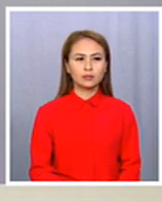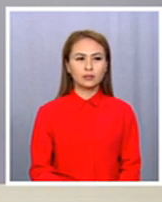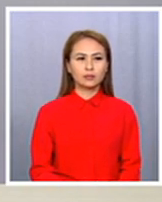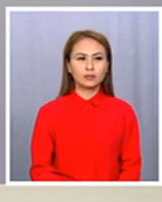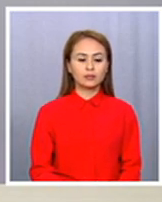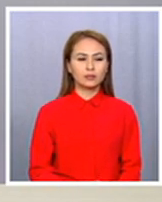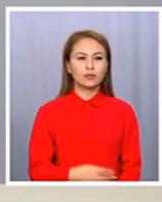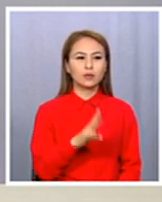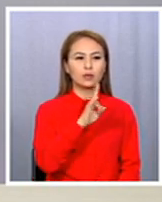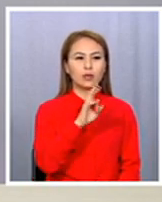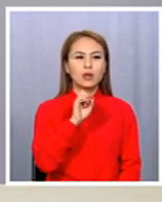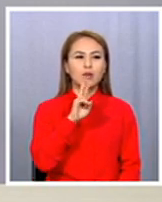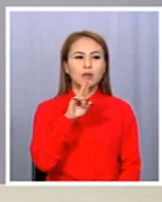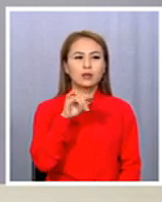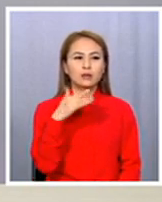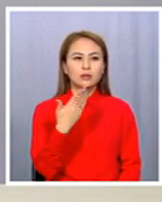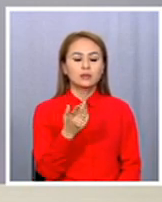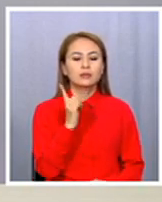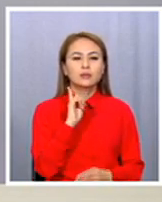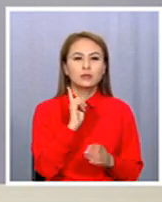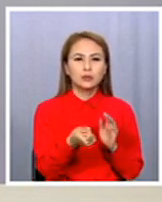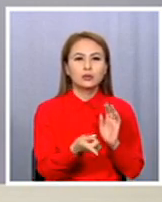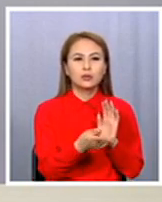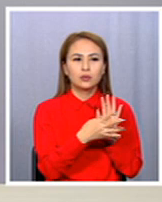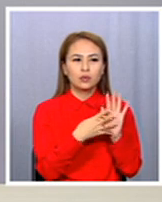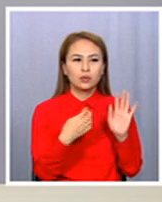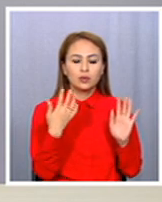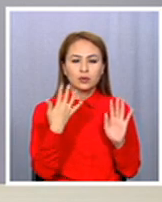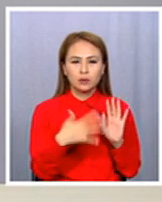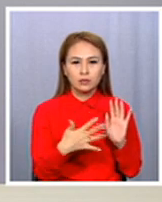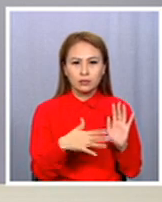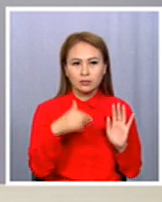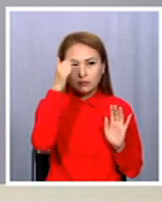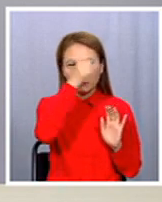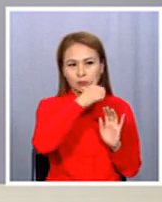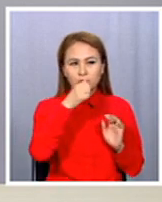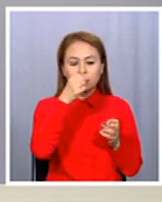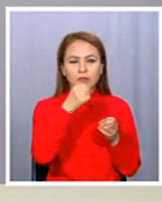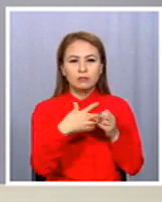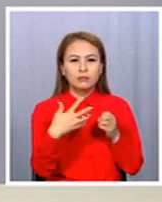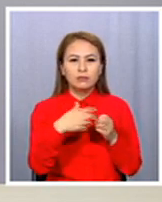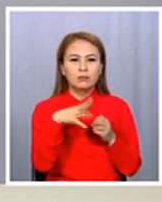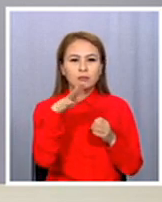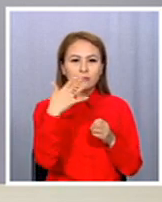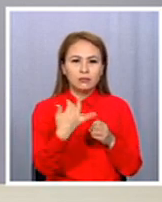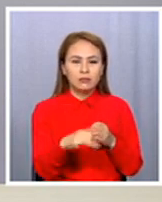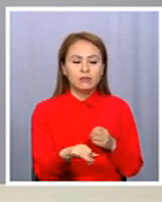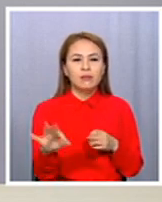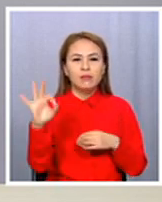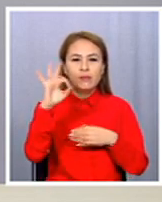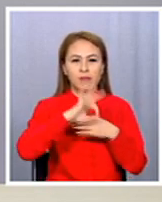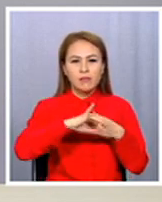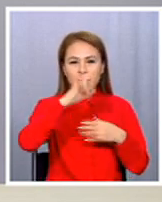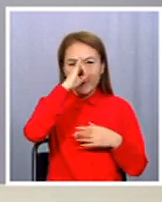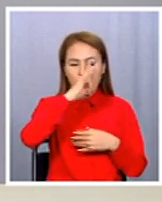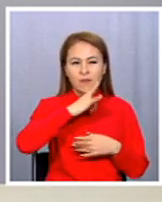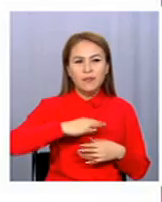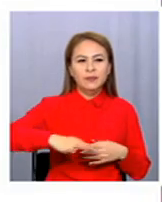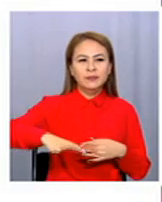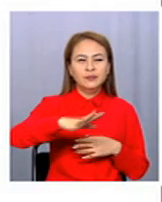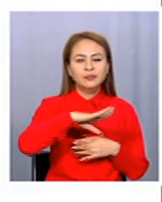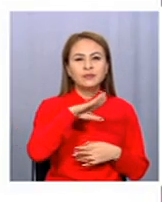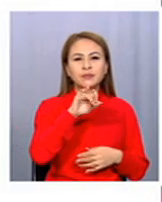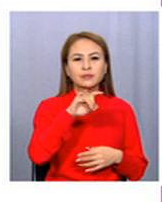Нұрдәулет Ақыш 1950 жылы 15 мамырда Шығыс Қазақстан облысы